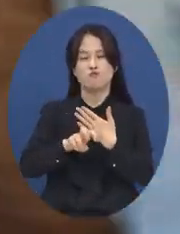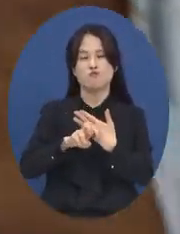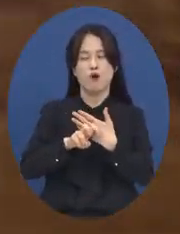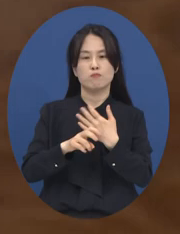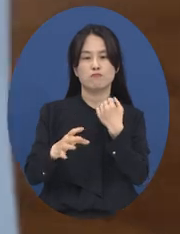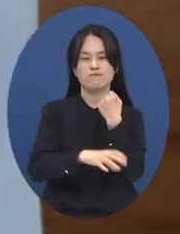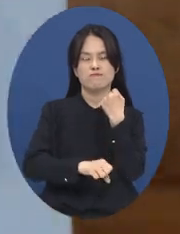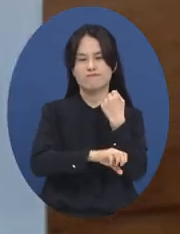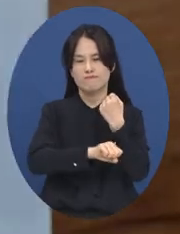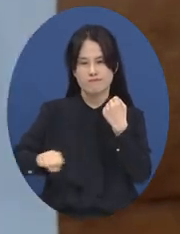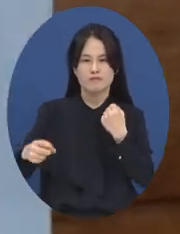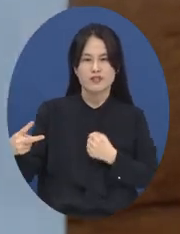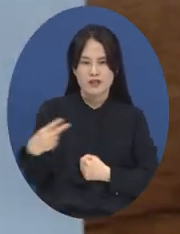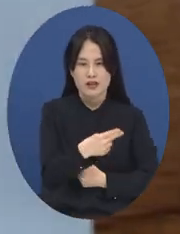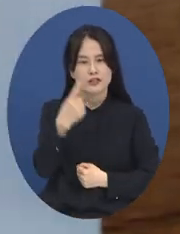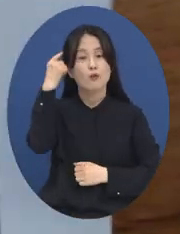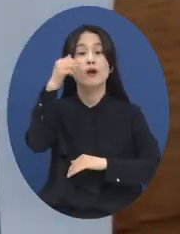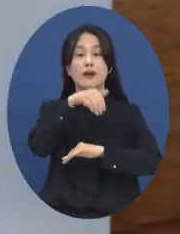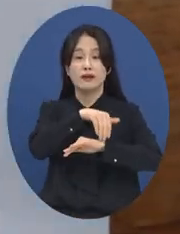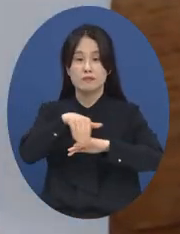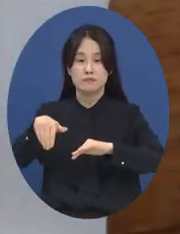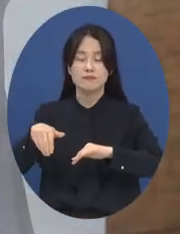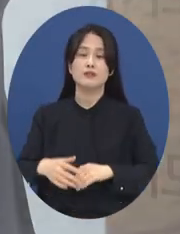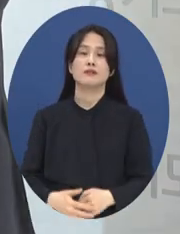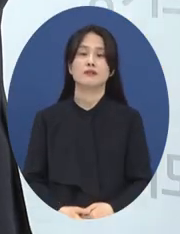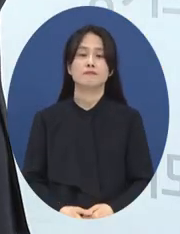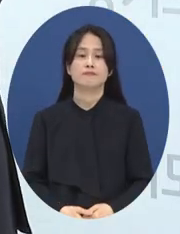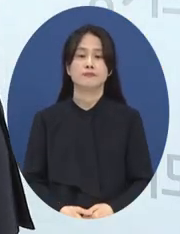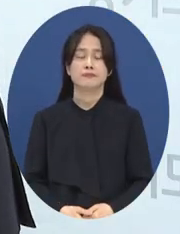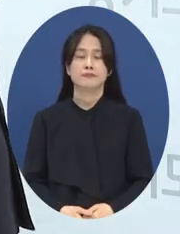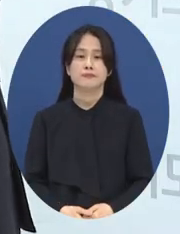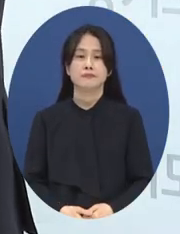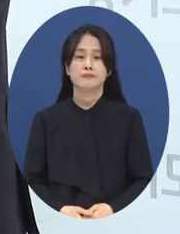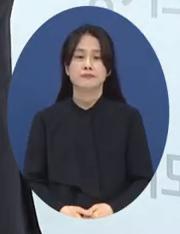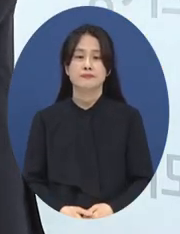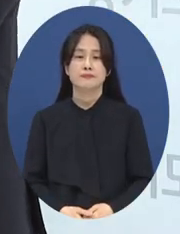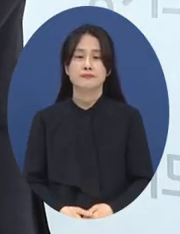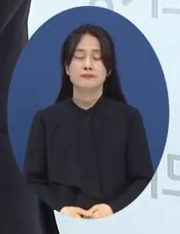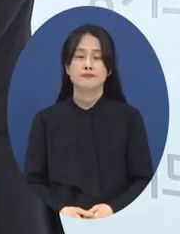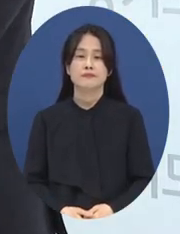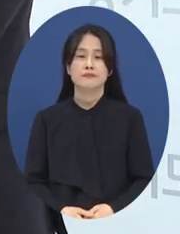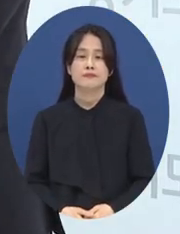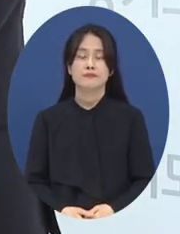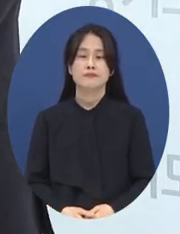사체를 뿌리 뽑기 하는 활동을 이어나갈 방침입니다. 경기CTV 최창순입니다.